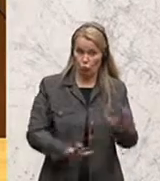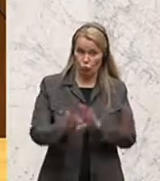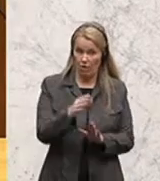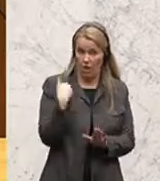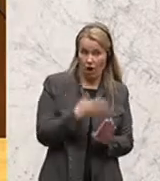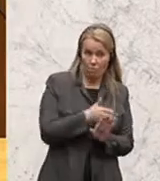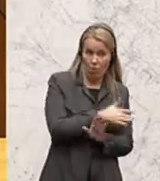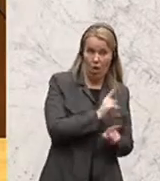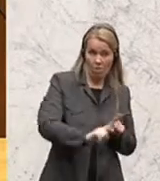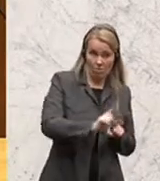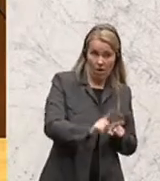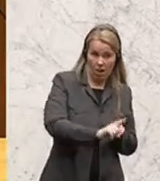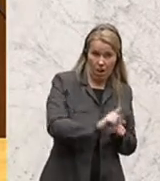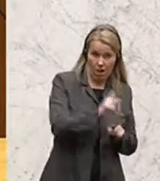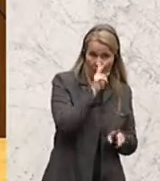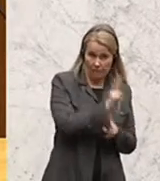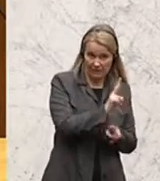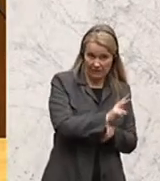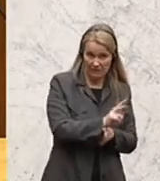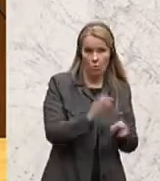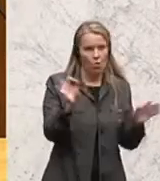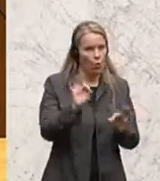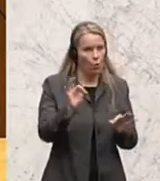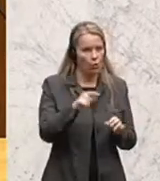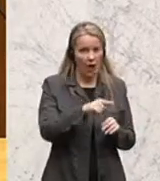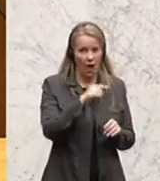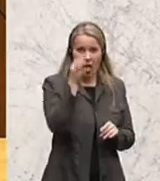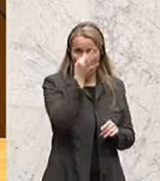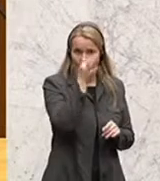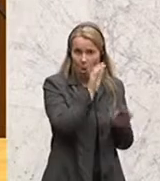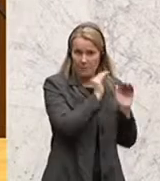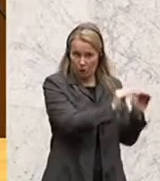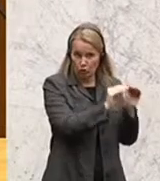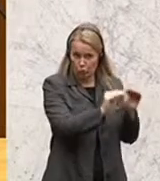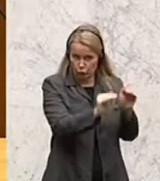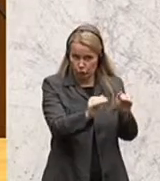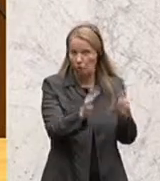Fehler gemacht worden sind in der Aufsicht? Haben sie die Gläubiger geschützt? In